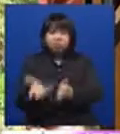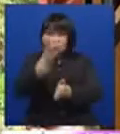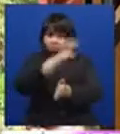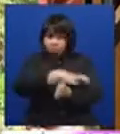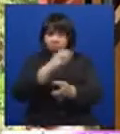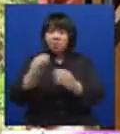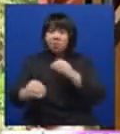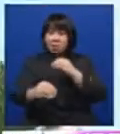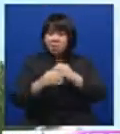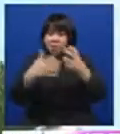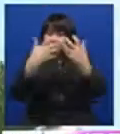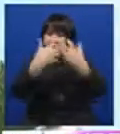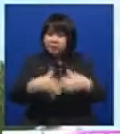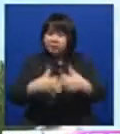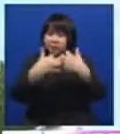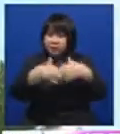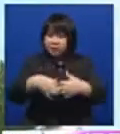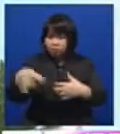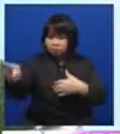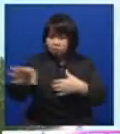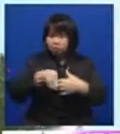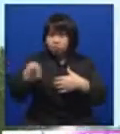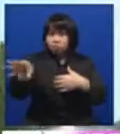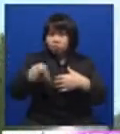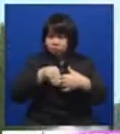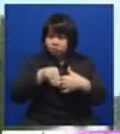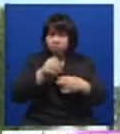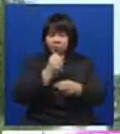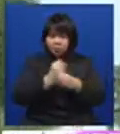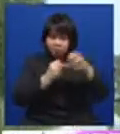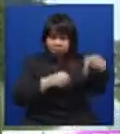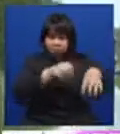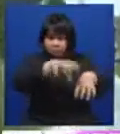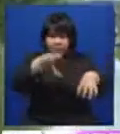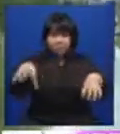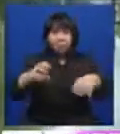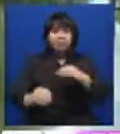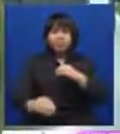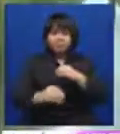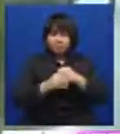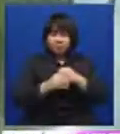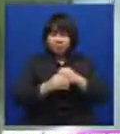พิ่มจำนวนเครื่องสูบน้ำและสร้างสถานีสูบน้ำเพิ่มอีกหลายแห่งเพื่อให้ฤ